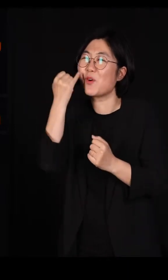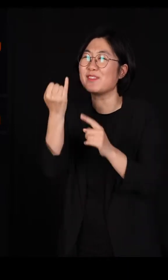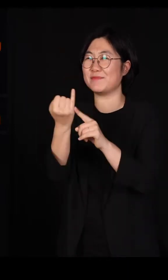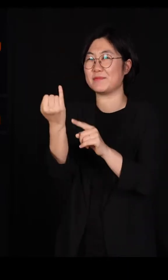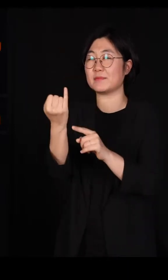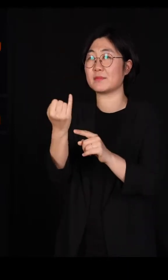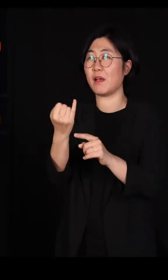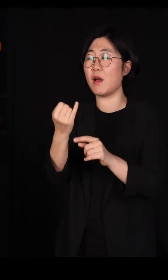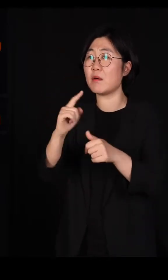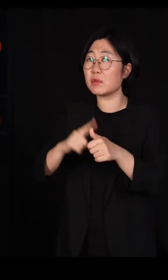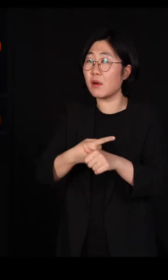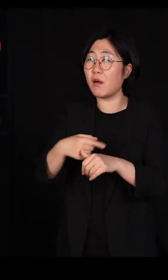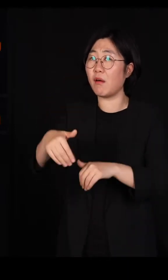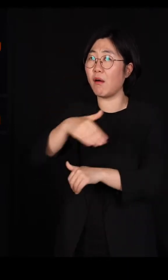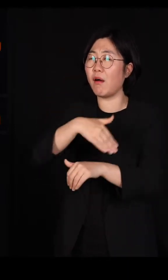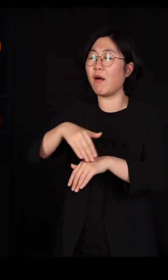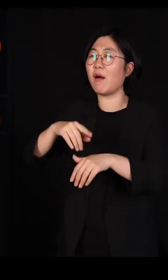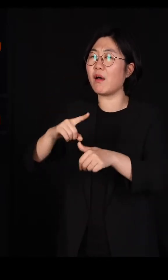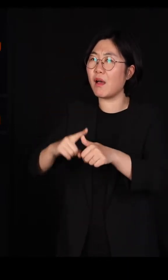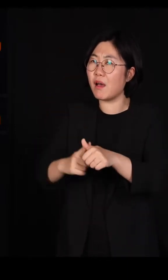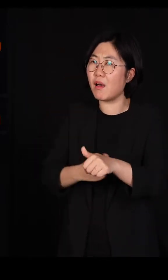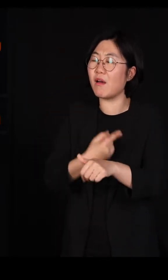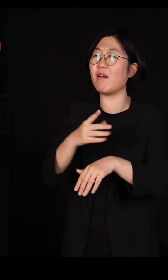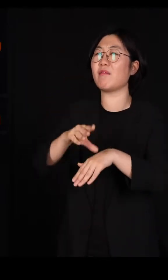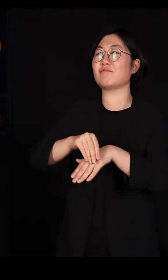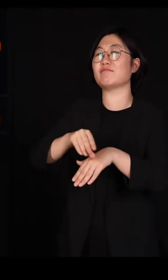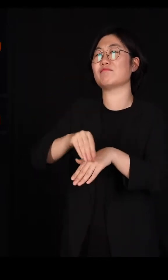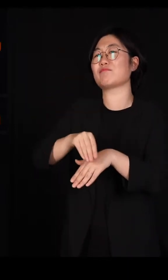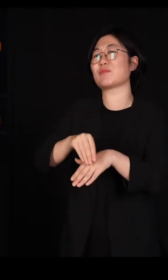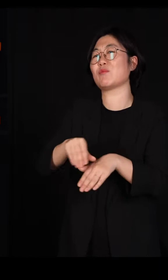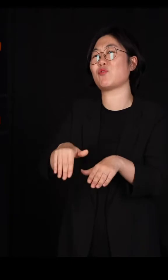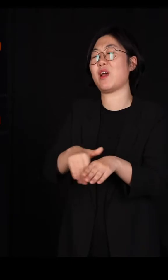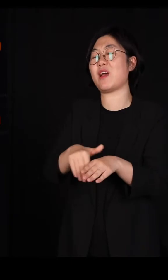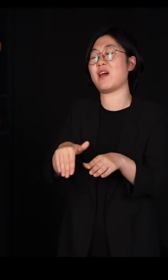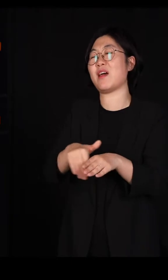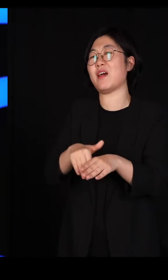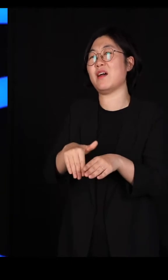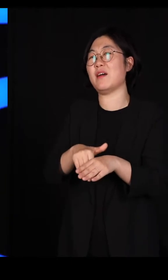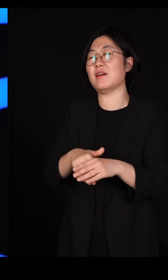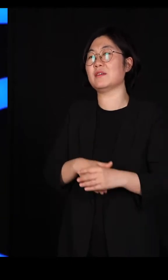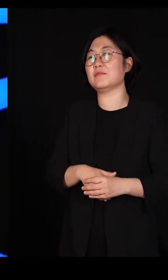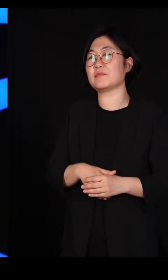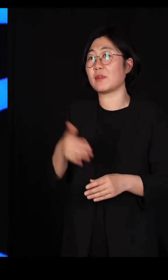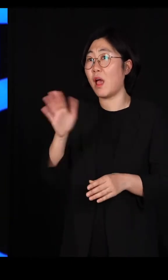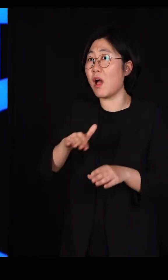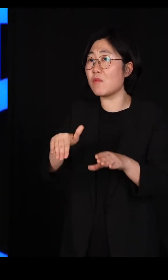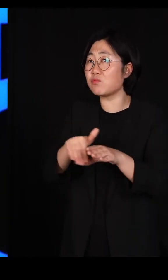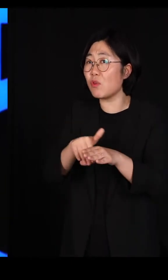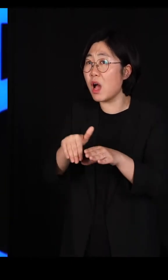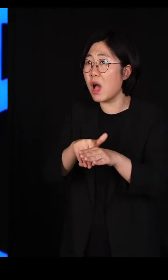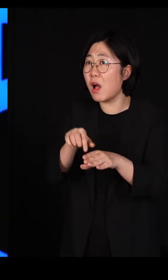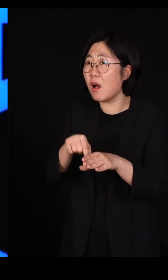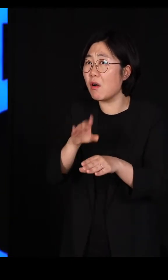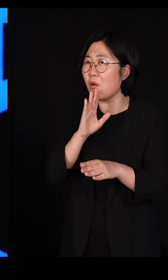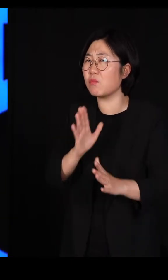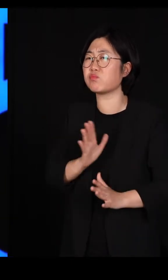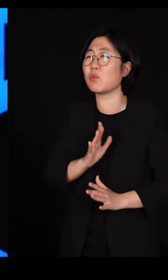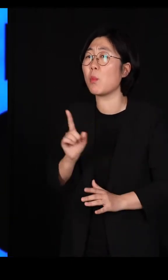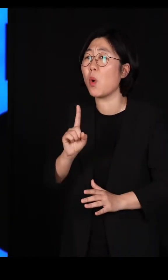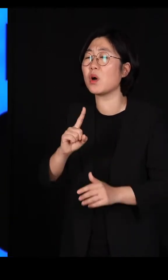굉장히 자연스럽게 받아들이고 사는 어떤 문화이지만, 사실 우리가 굉장히 무서운 건 바로